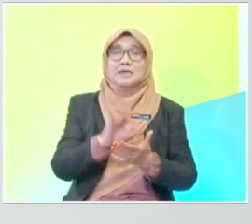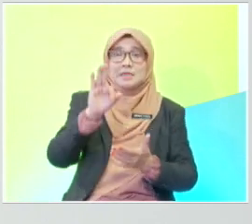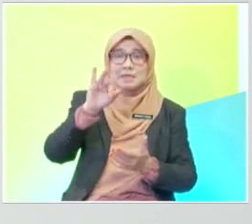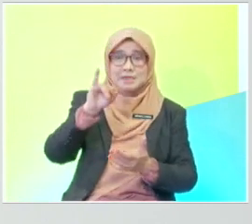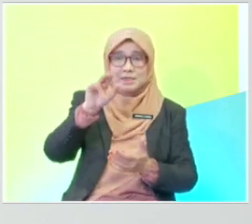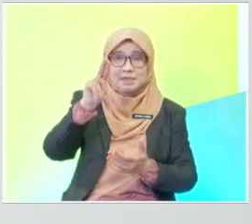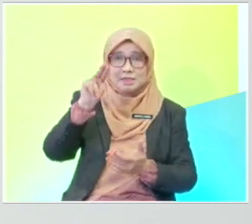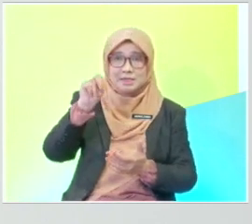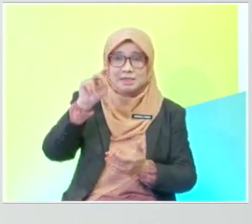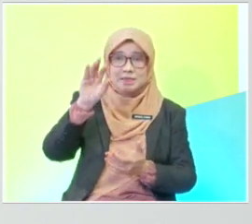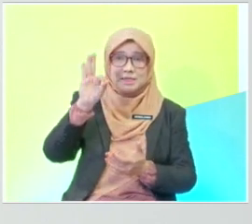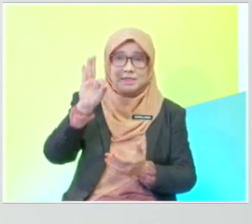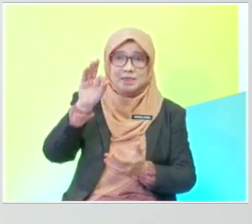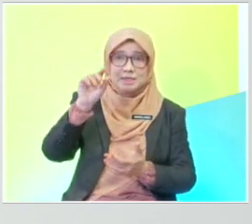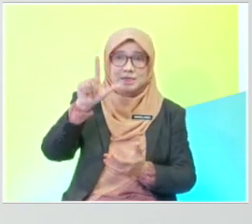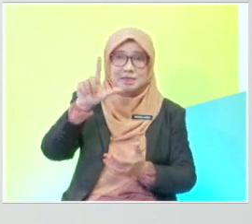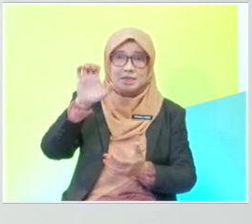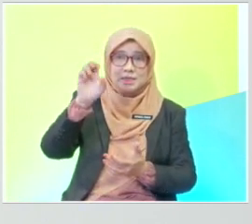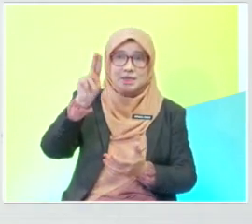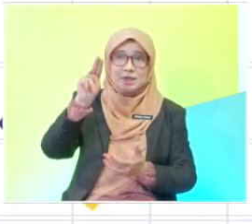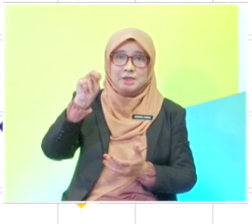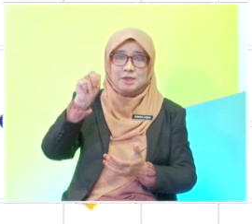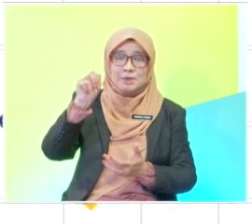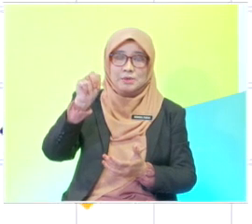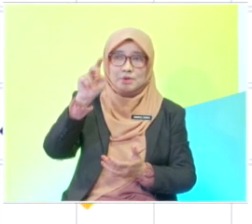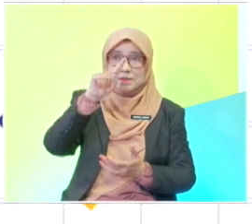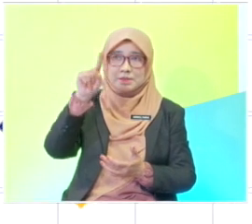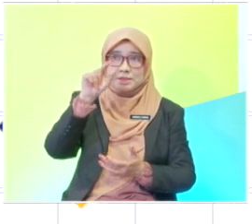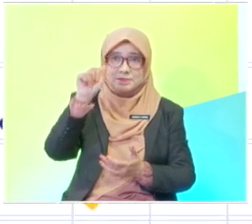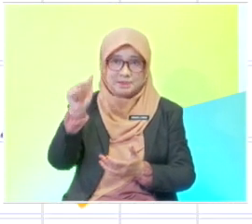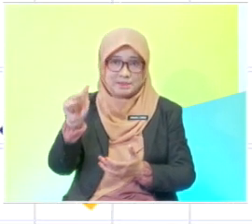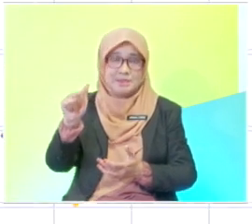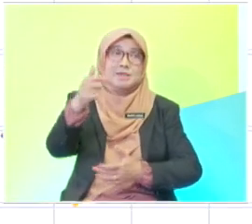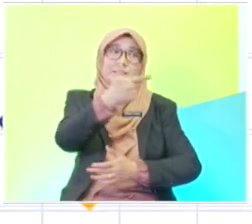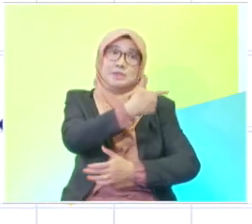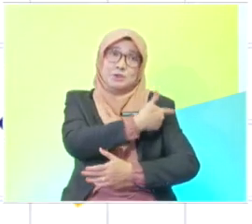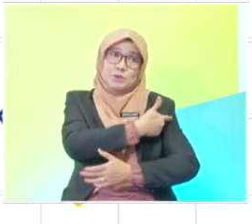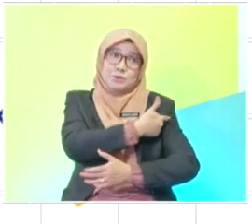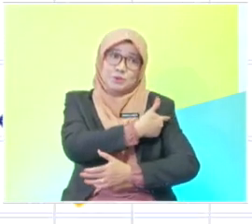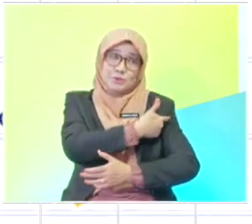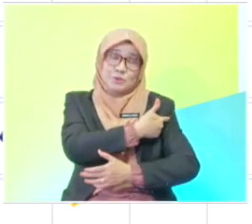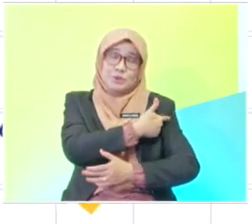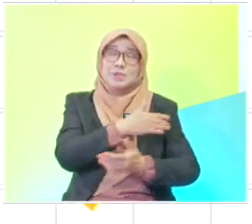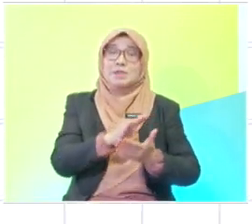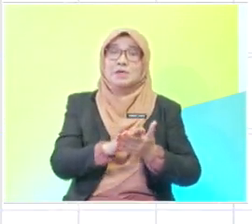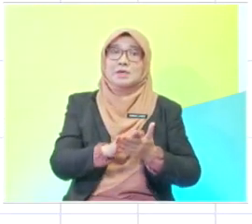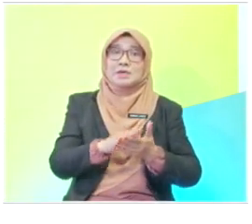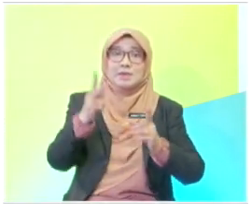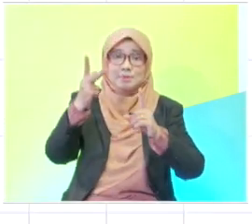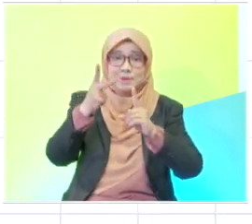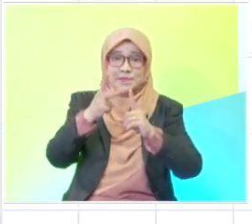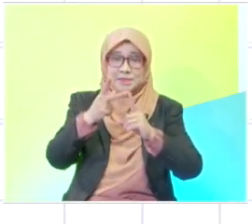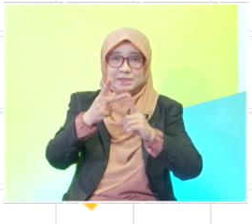yang menyebabkan penyakit tuberkulosis? Maknanya kita gunakan vaksin ataupun imunisasi yang